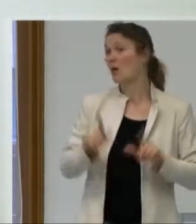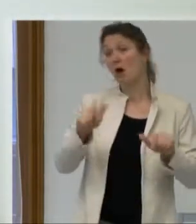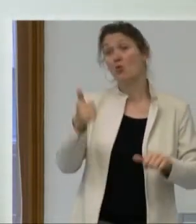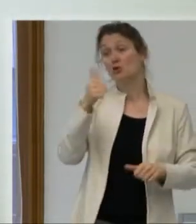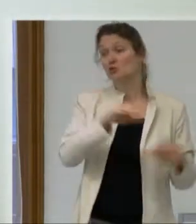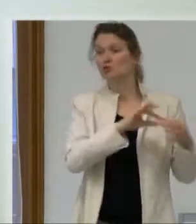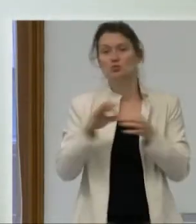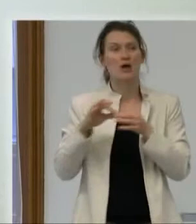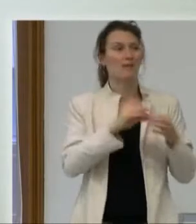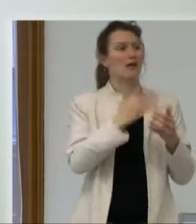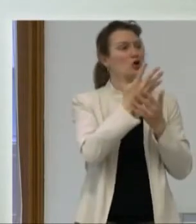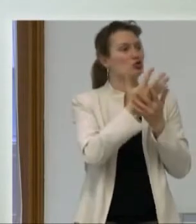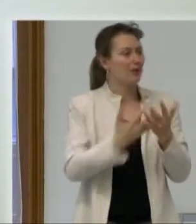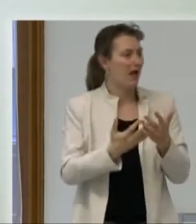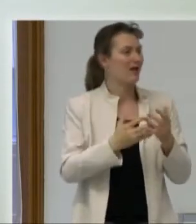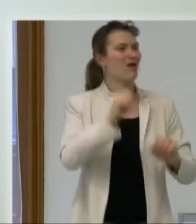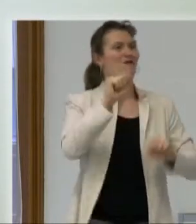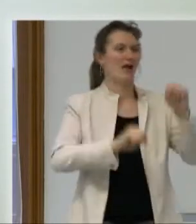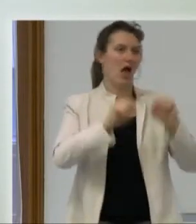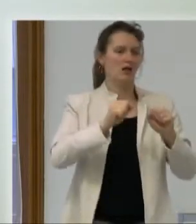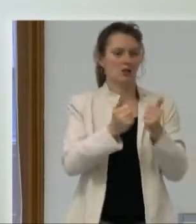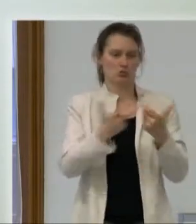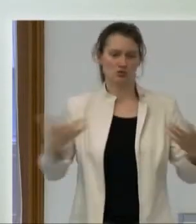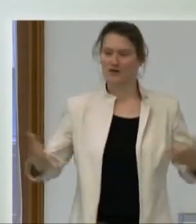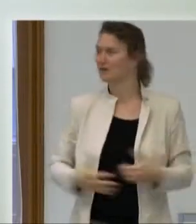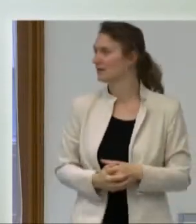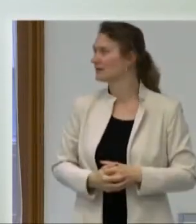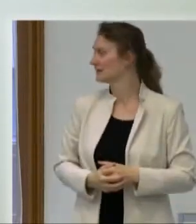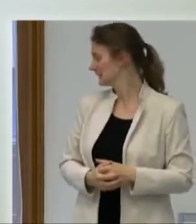im Zusammenhang mit Sprache, mit Verhalten und so weiter.